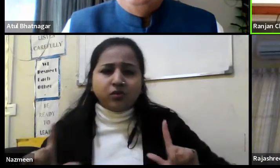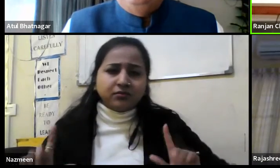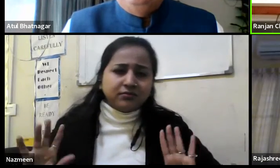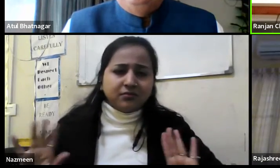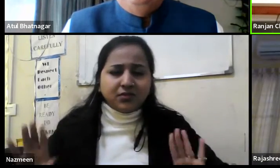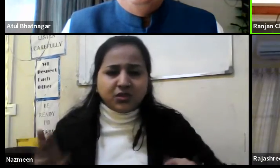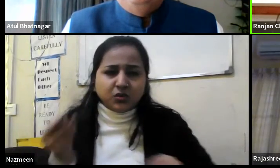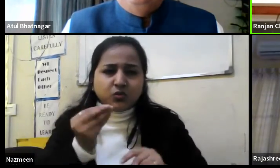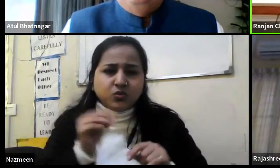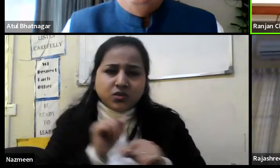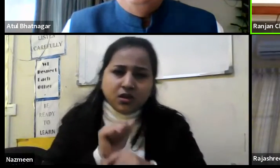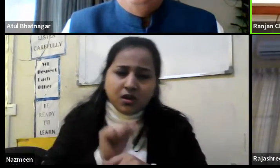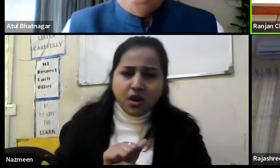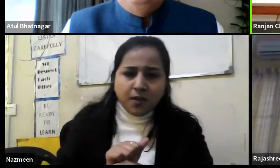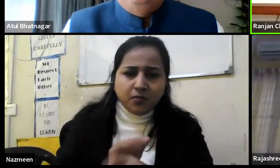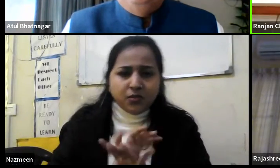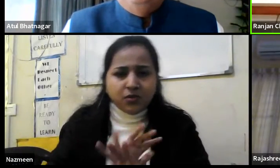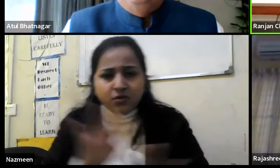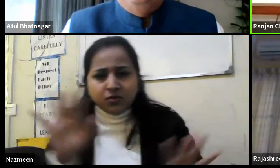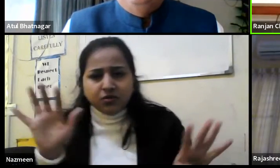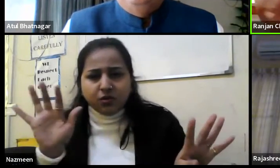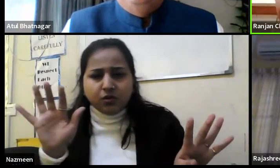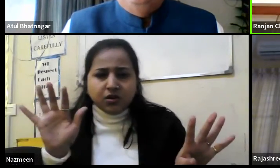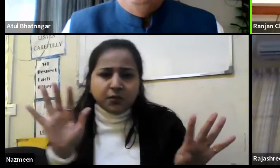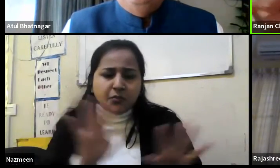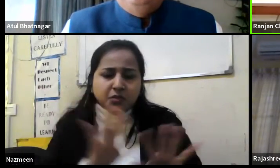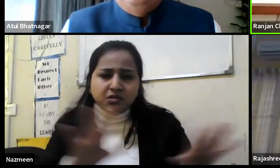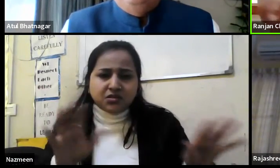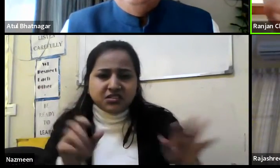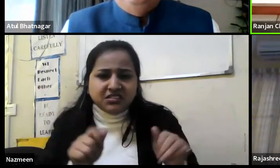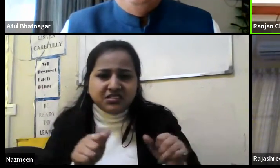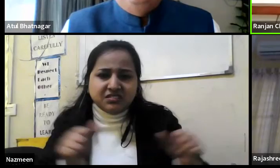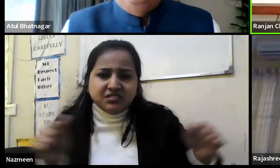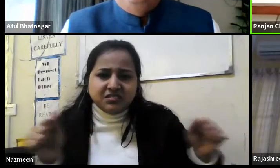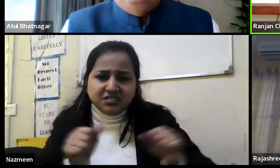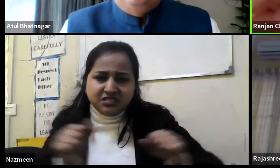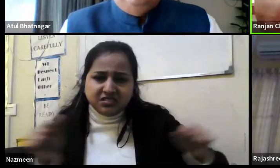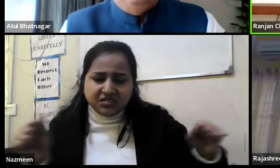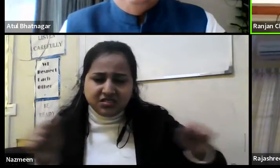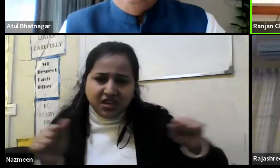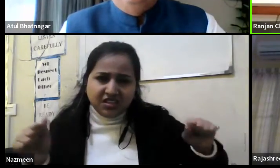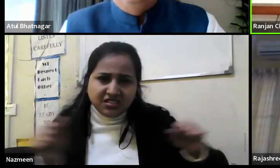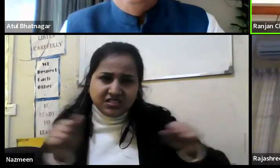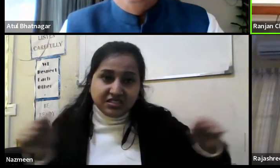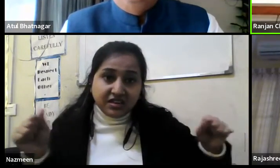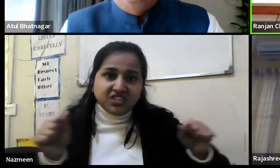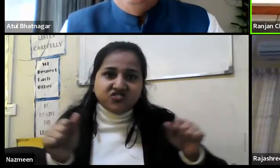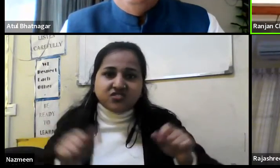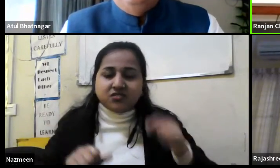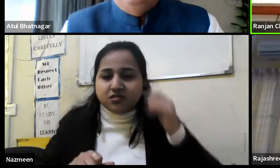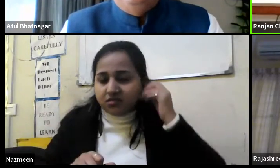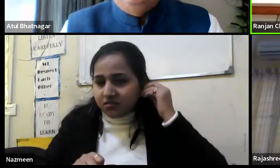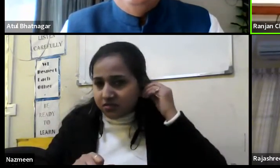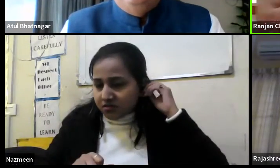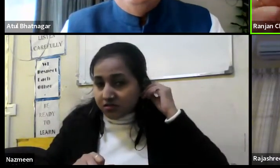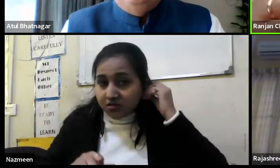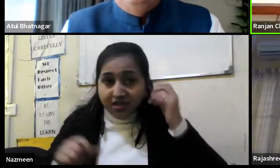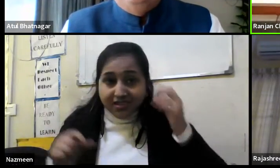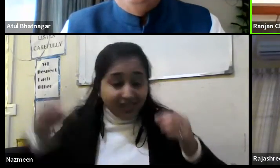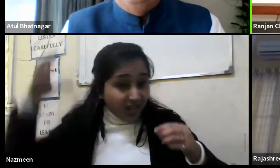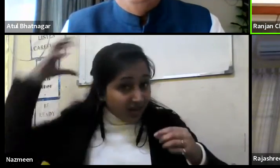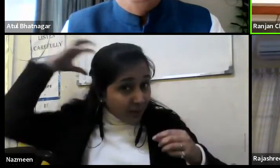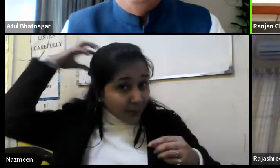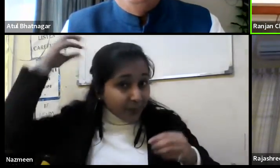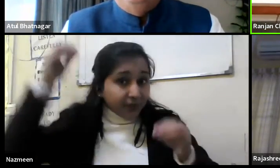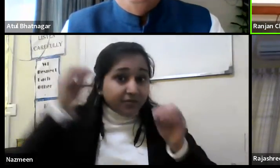कर लिया काम, थोड़ा सा अपने आप को खींच लिया। स्ट्रेच करना ना, अपने आप को स्ट्रेचिंग करना, रबड़ बैंड को जैसे स्ट्रेच करते